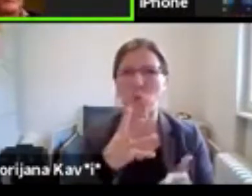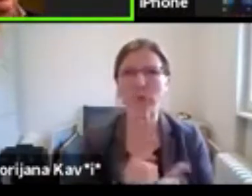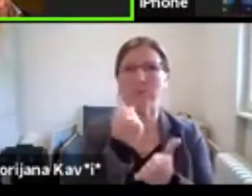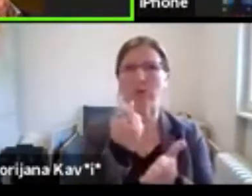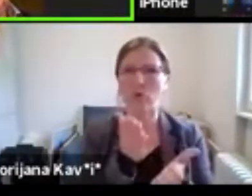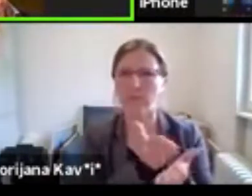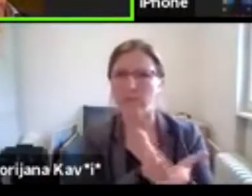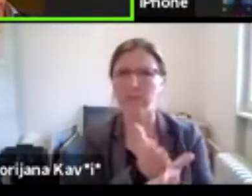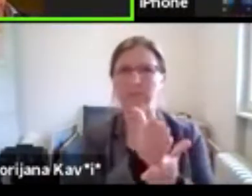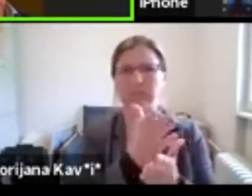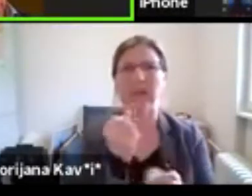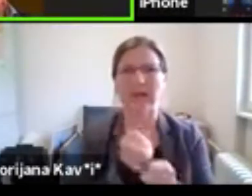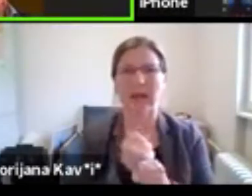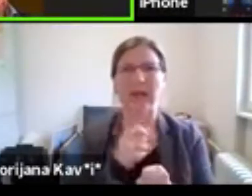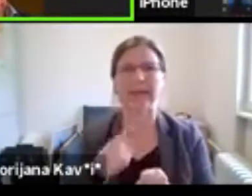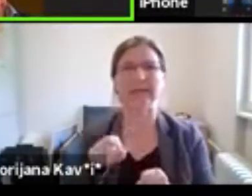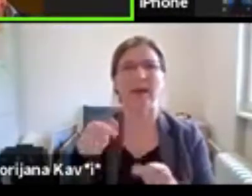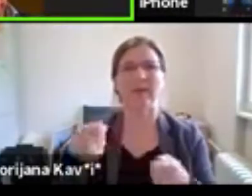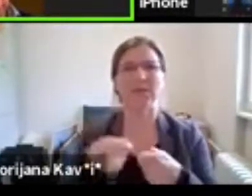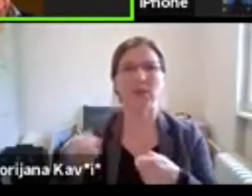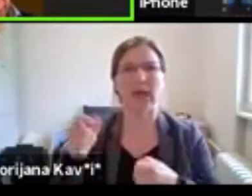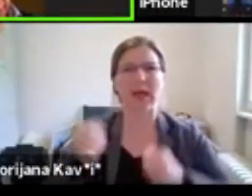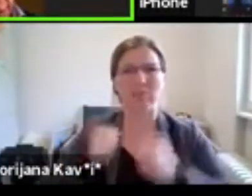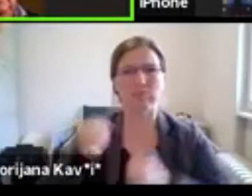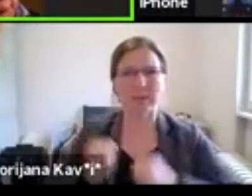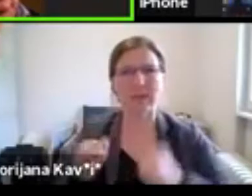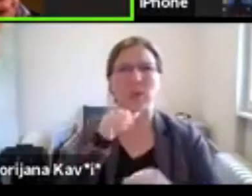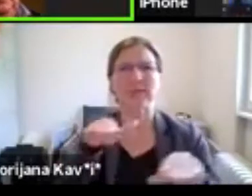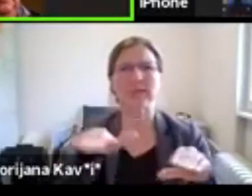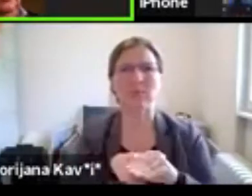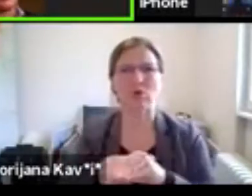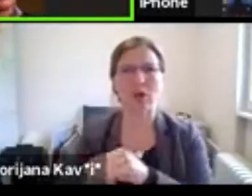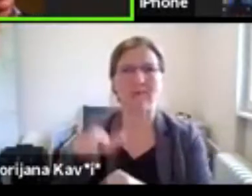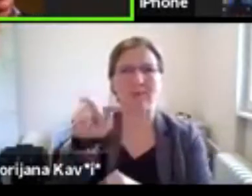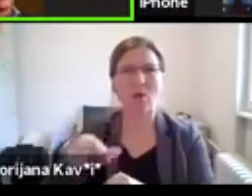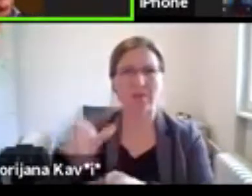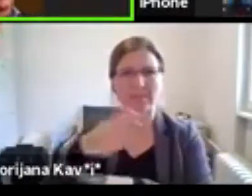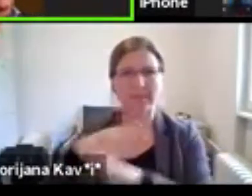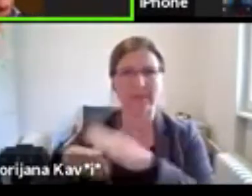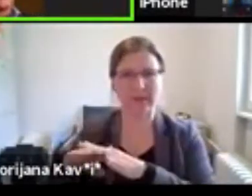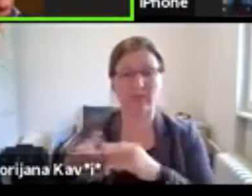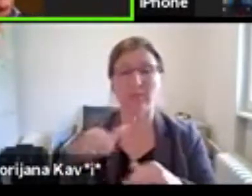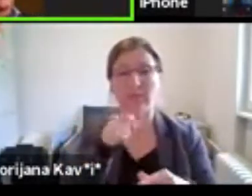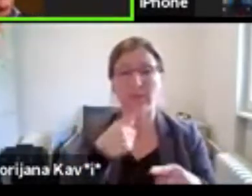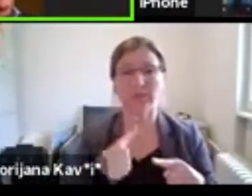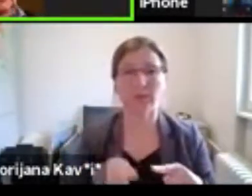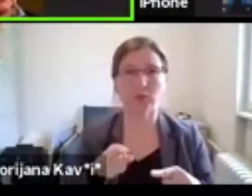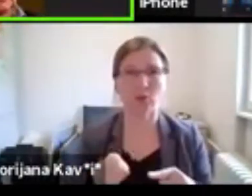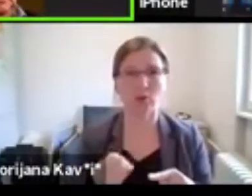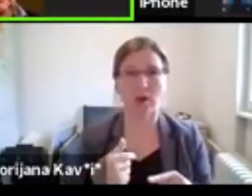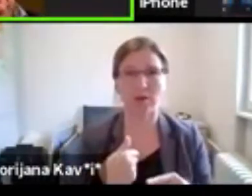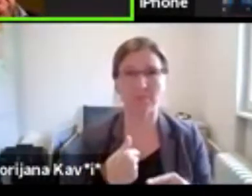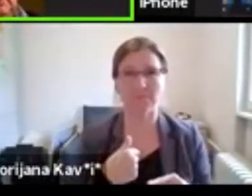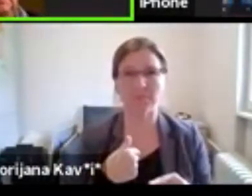profesionalne rehabilitacije i zapošljavanja osoba s invaliditetom, pa u tom dijelu sasvim sigurno